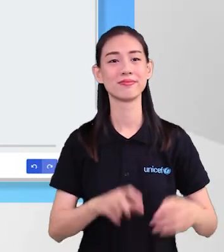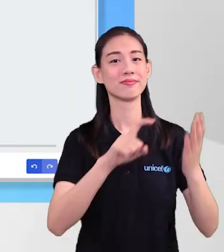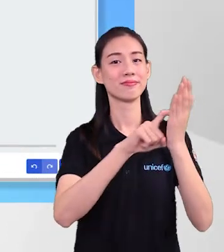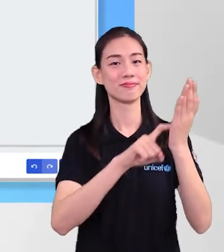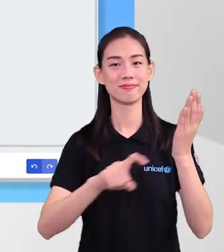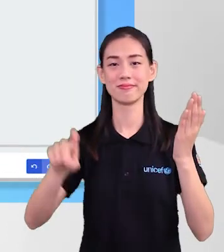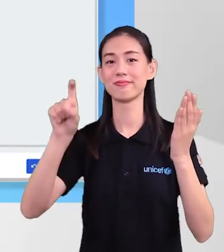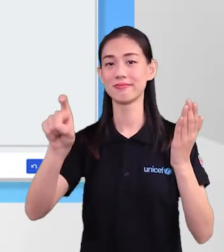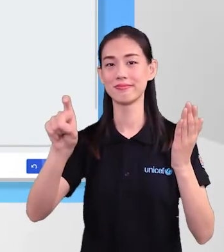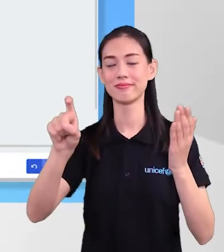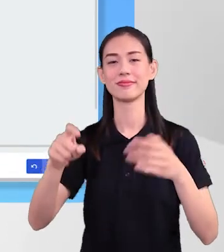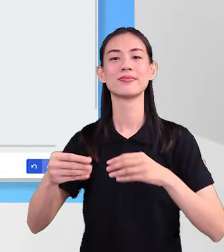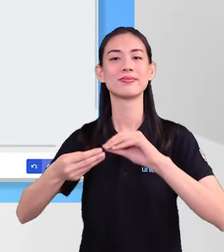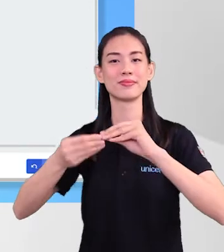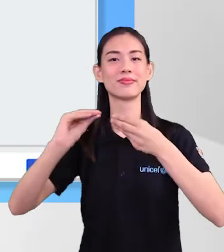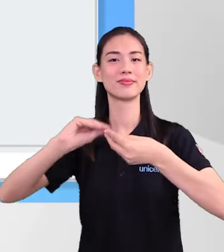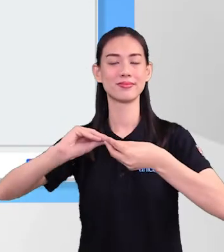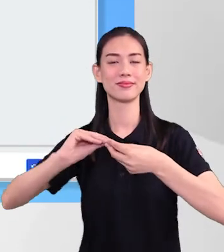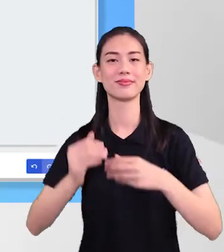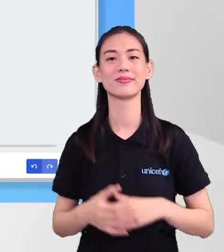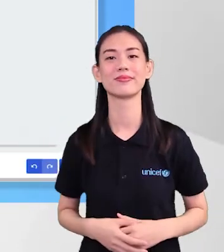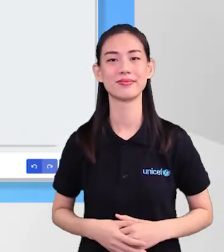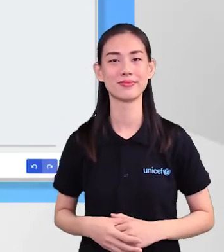Pilih blok show number.